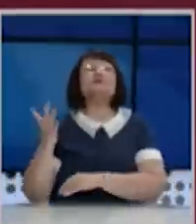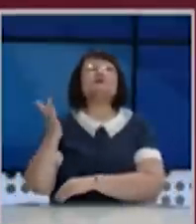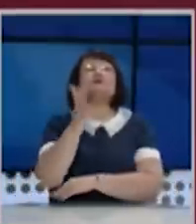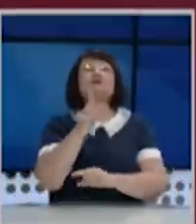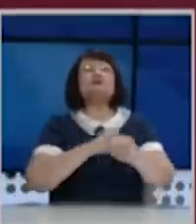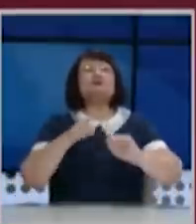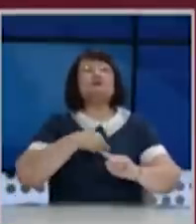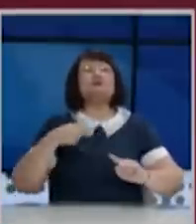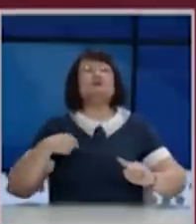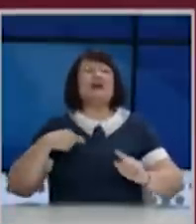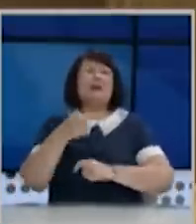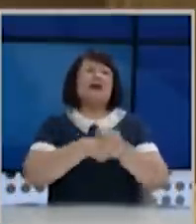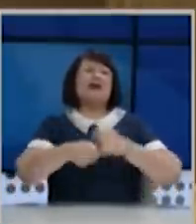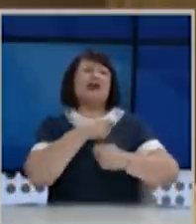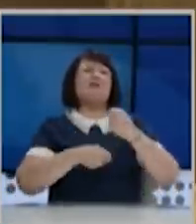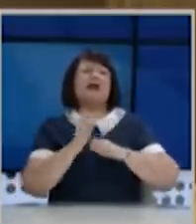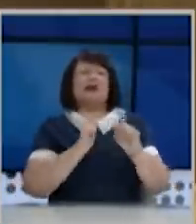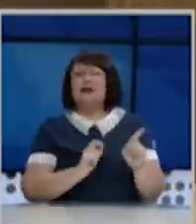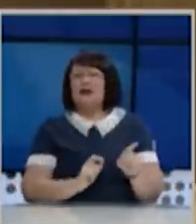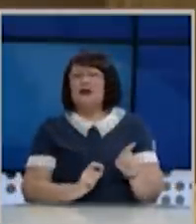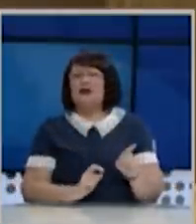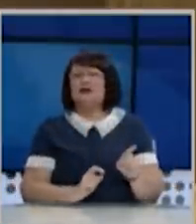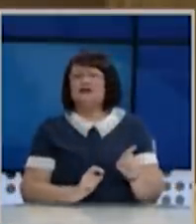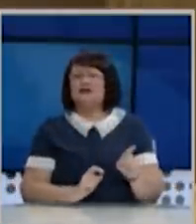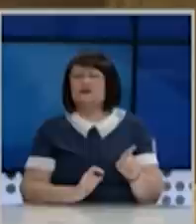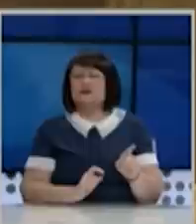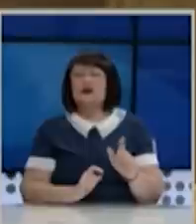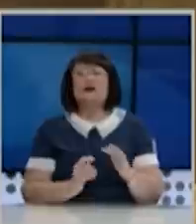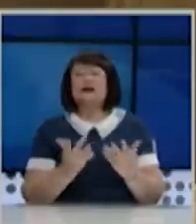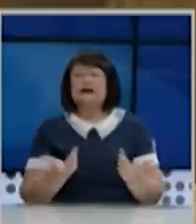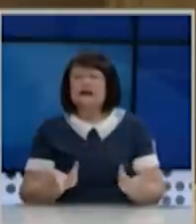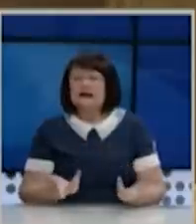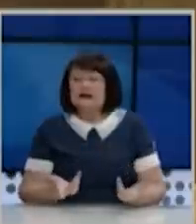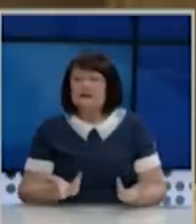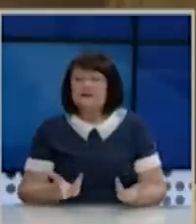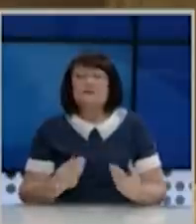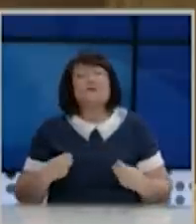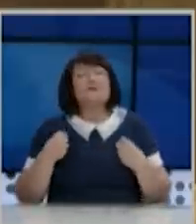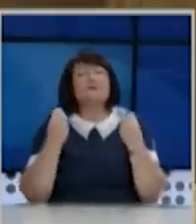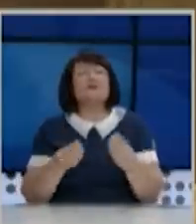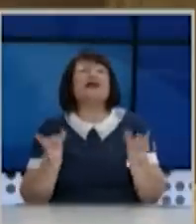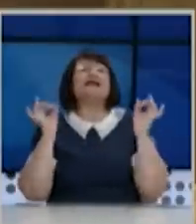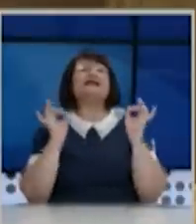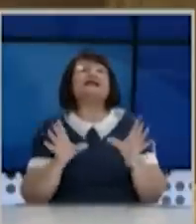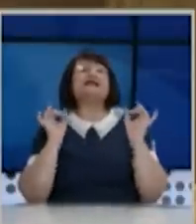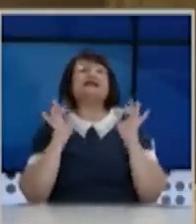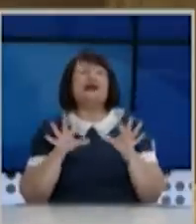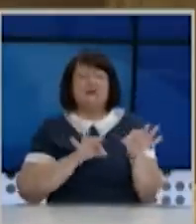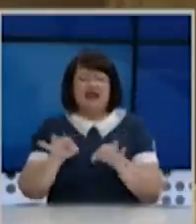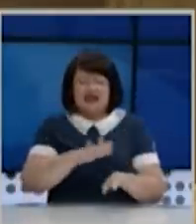σε επιχειρηματικούς ομίλους, οι οποίοι, εκτός των άλλων, θα εξασφαλίσουν τζάπα πρώτη ύλη και